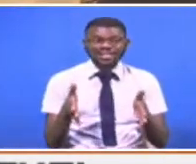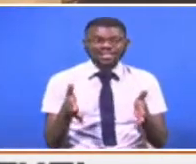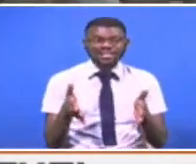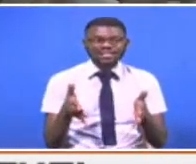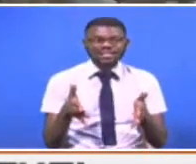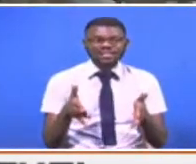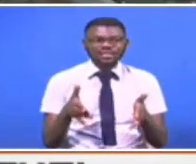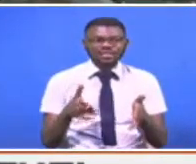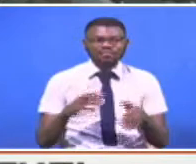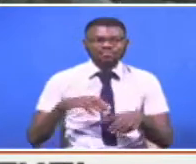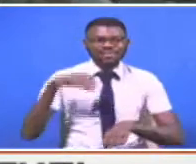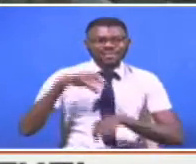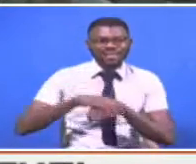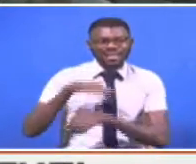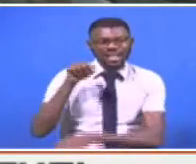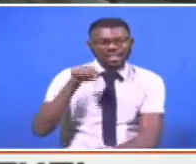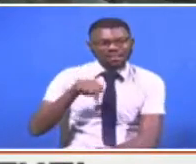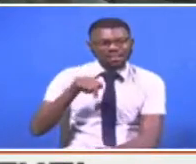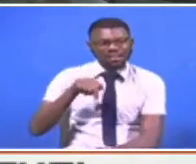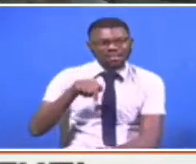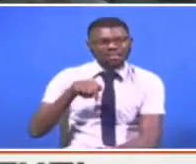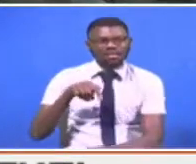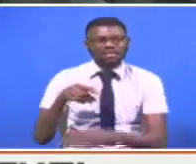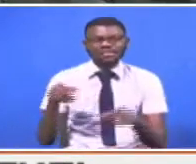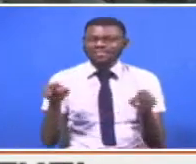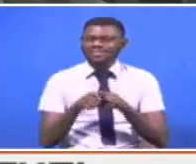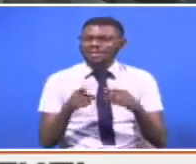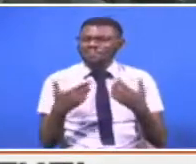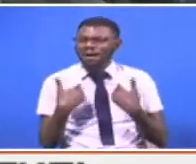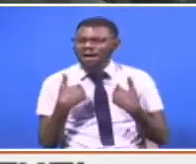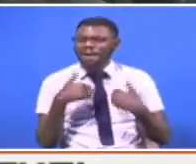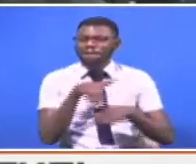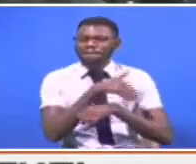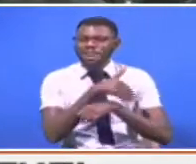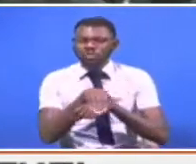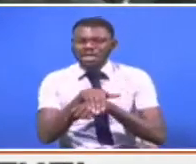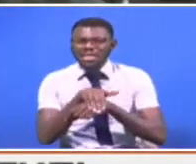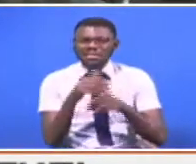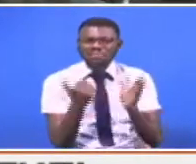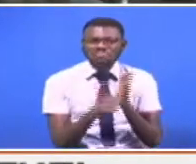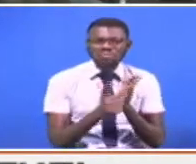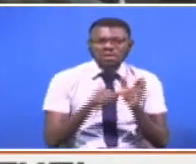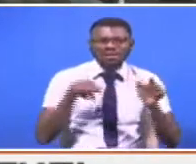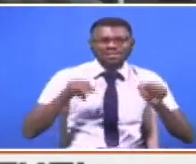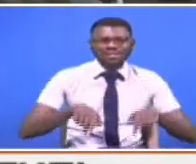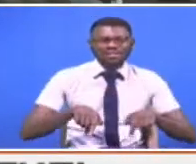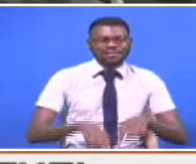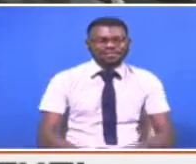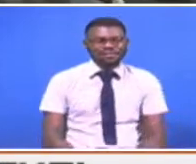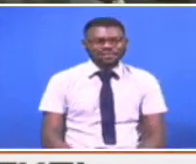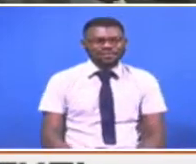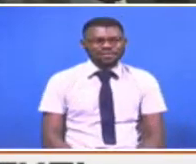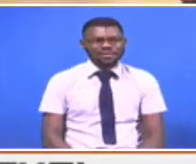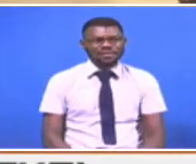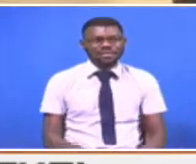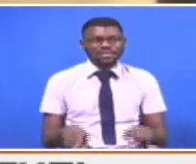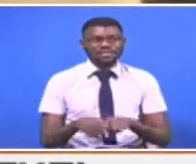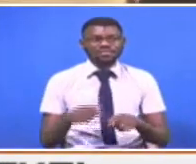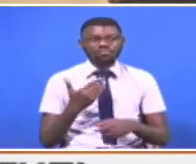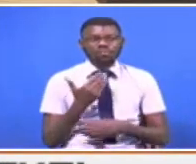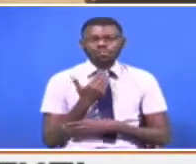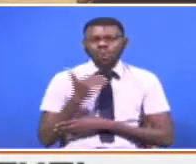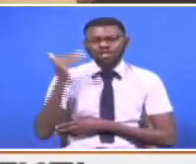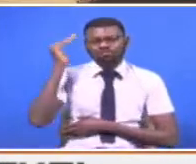zinapatikana hapa. Terms ya kitu inaitwa cutline zinapatikana hapa. Terms ya vitu inaitwa caveat ni